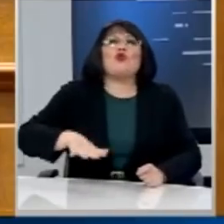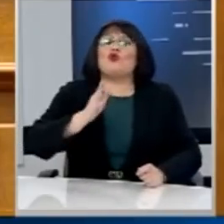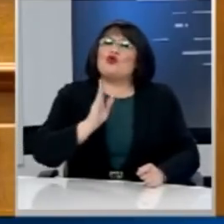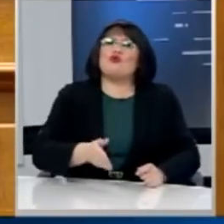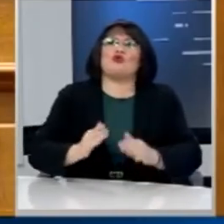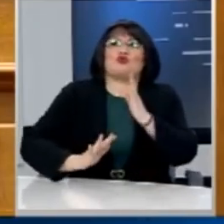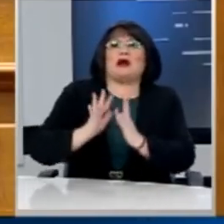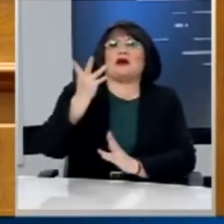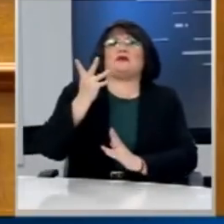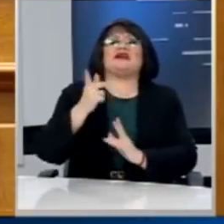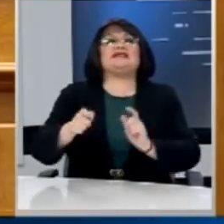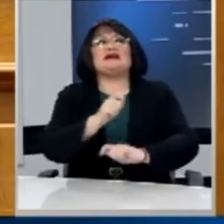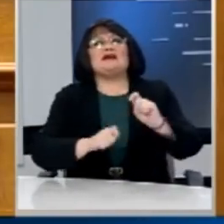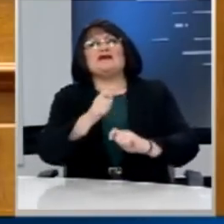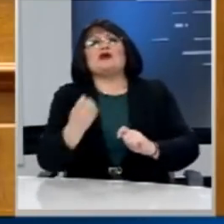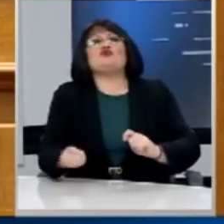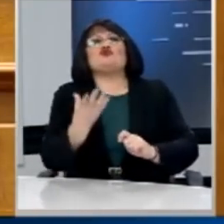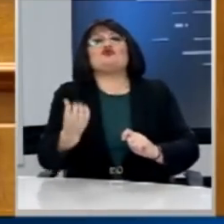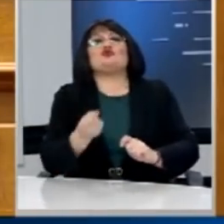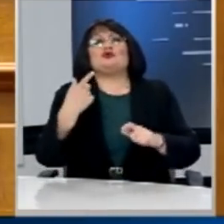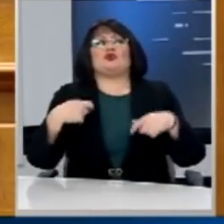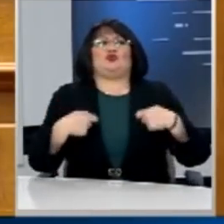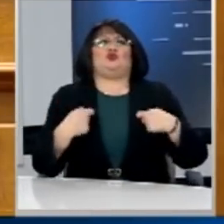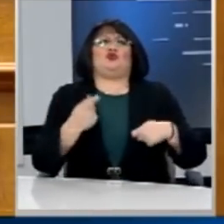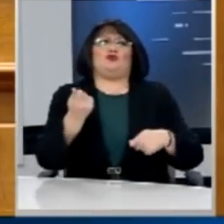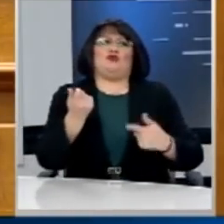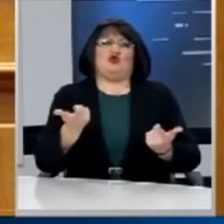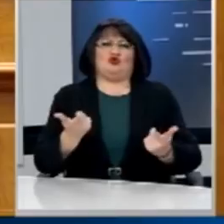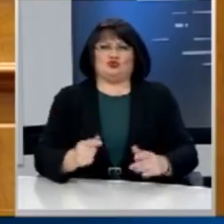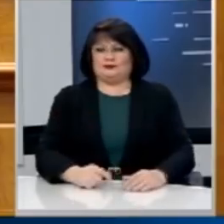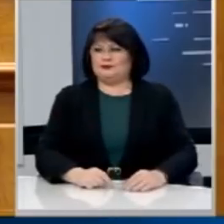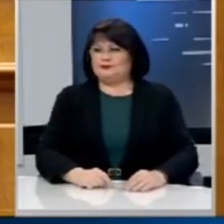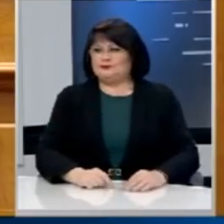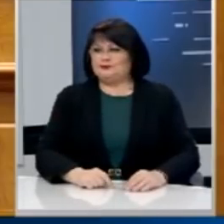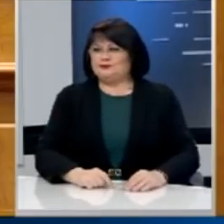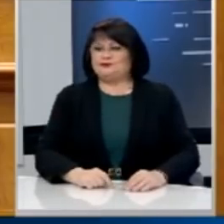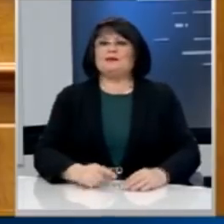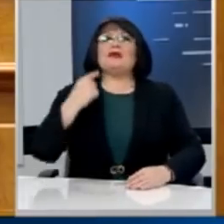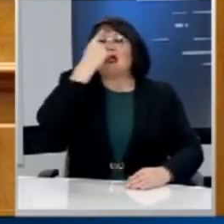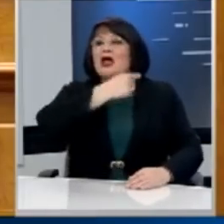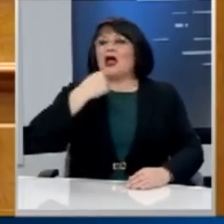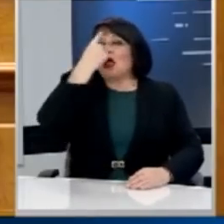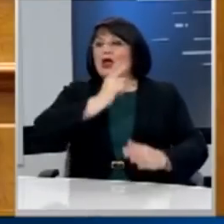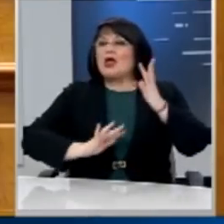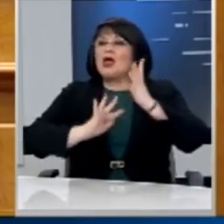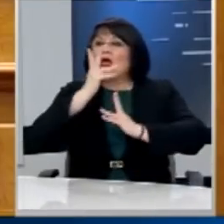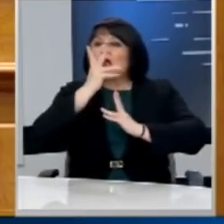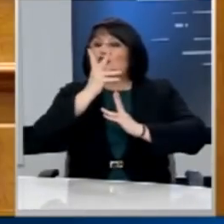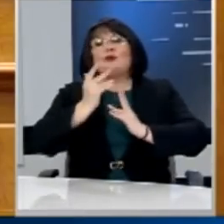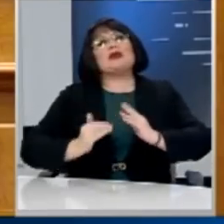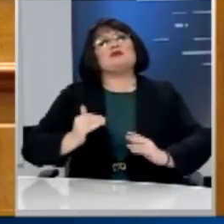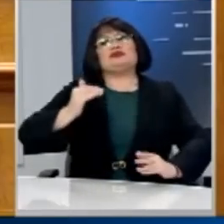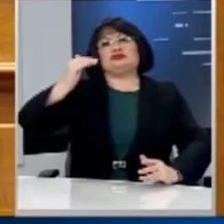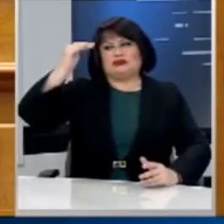για ανάπτυξη και τη δημιουργία νέου πλούτου, πυροδοτώντας την ατομική προκοπή και την κινητικότητα προς τα